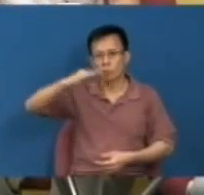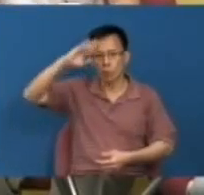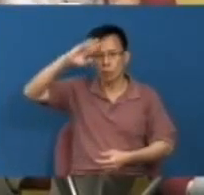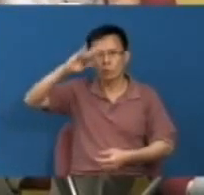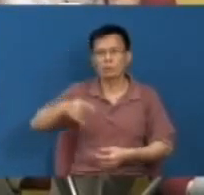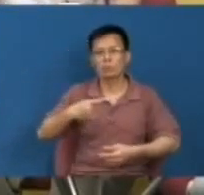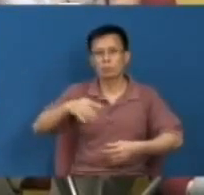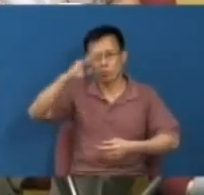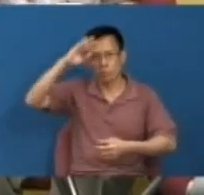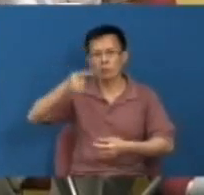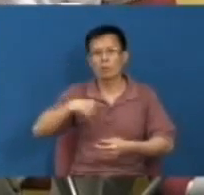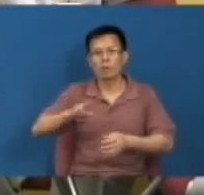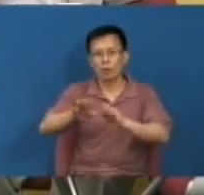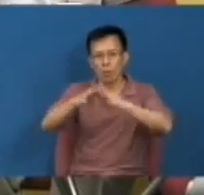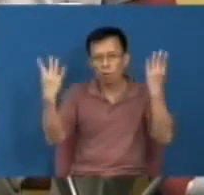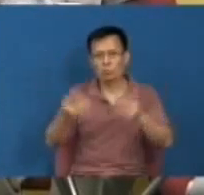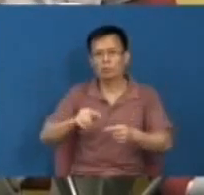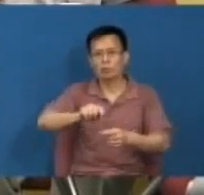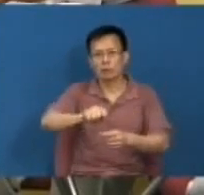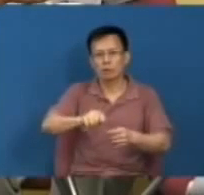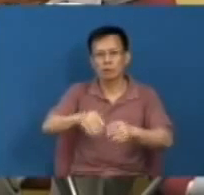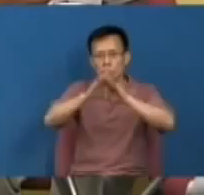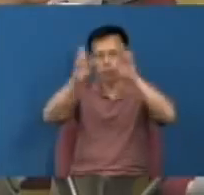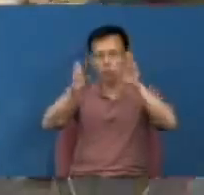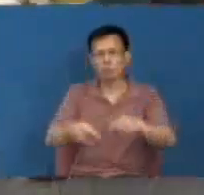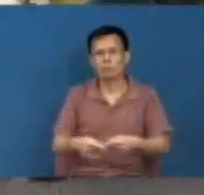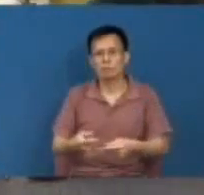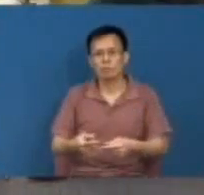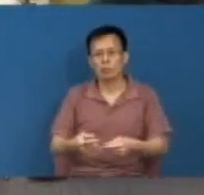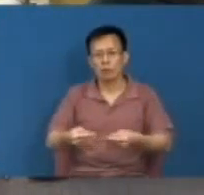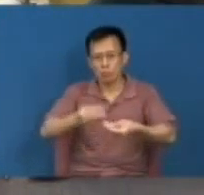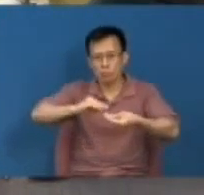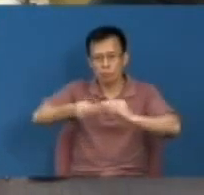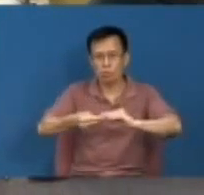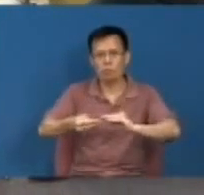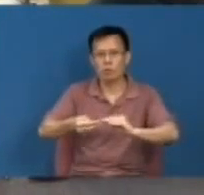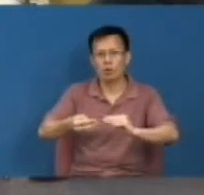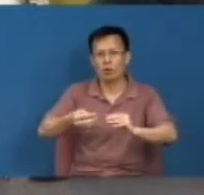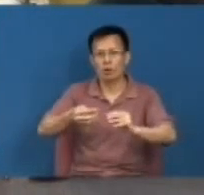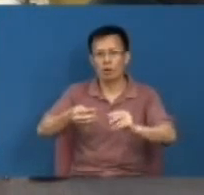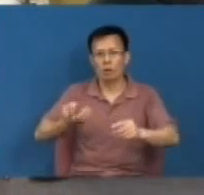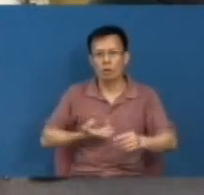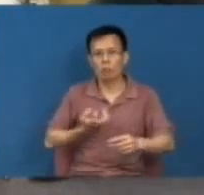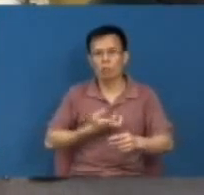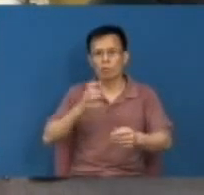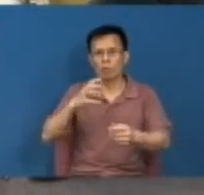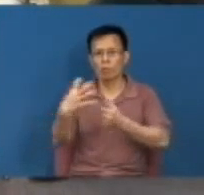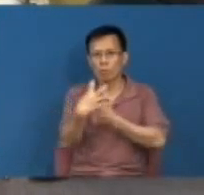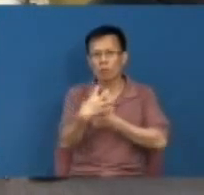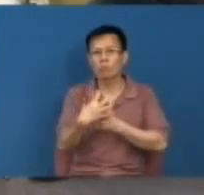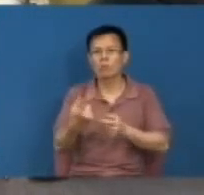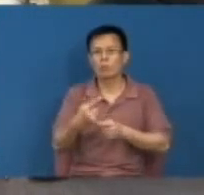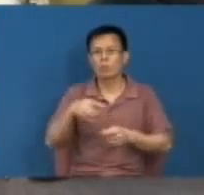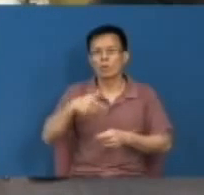只開咗啊嘛。咁啊，佢啊叫差佬 先告狀喎，真 係。係啊，叫差佬啊，咩叫我要去深水埗差